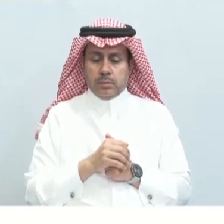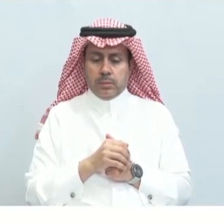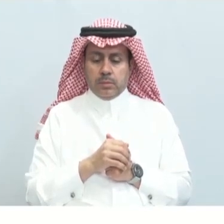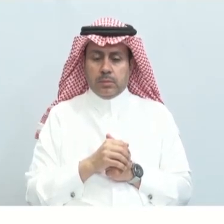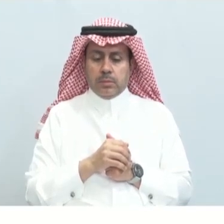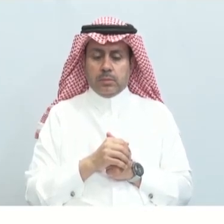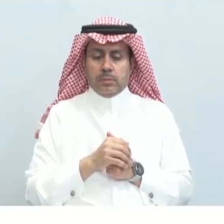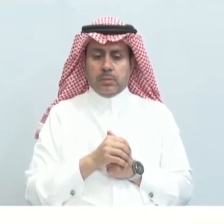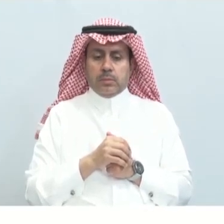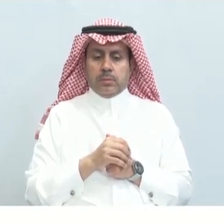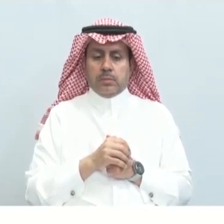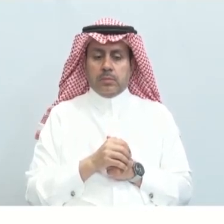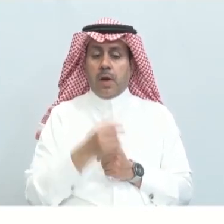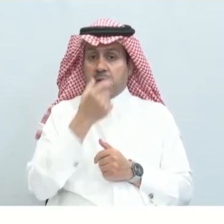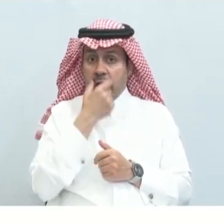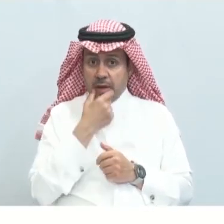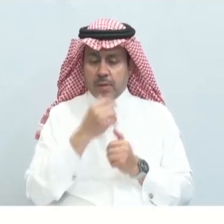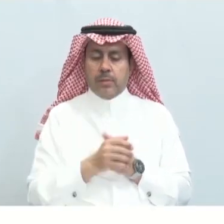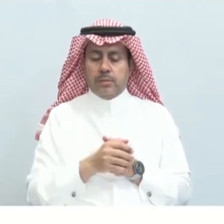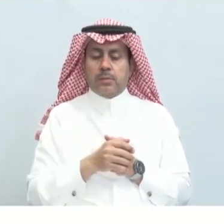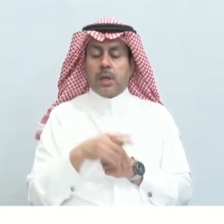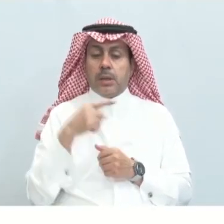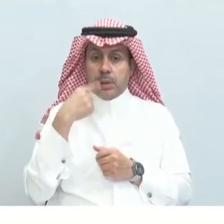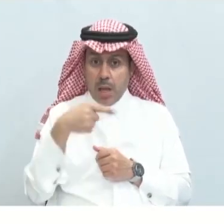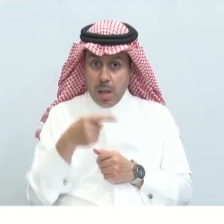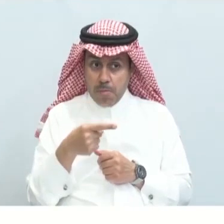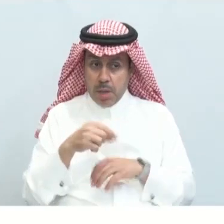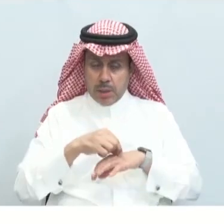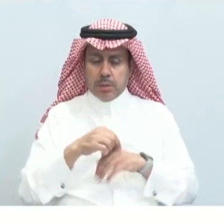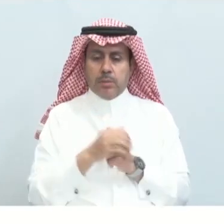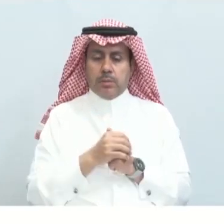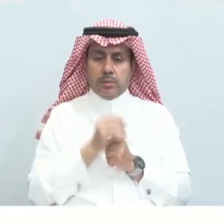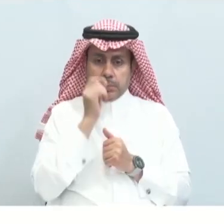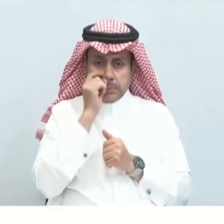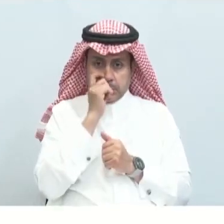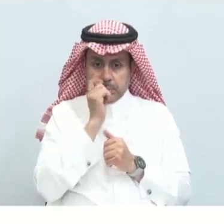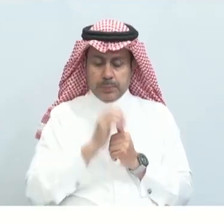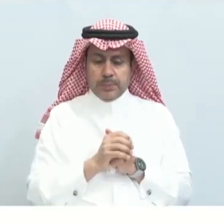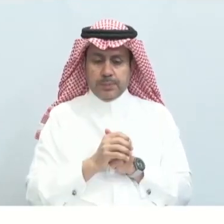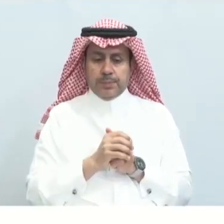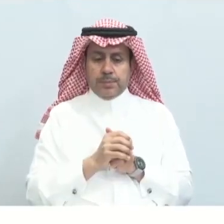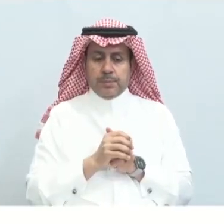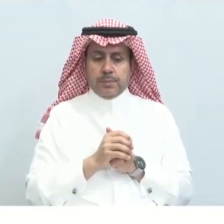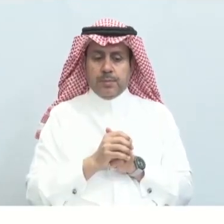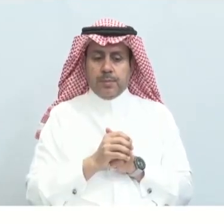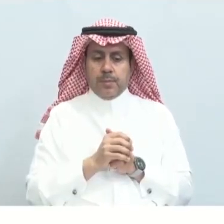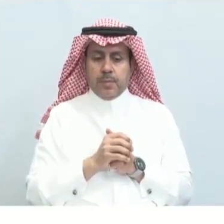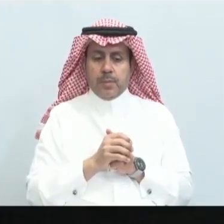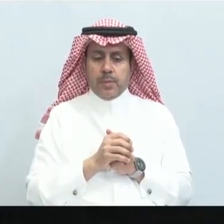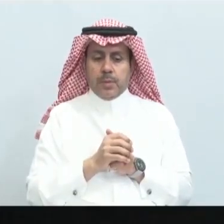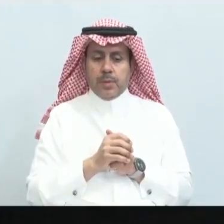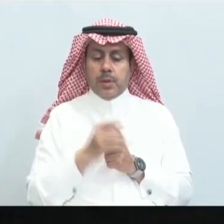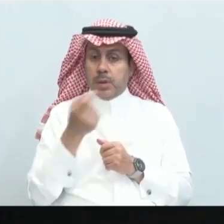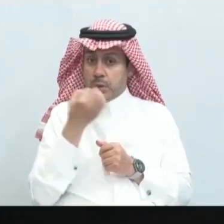ايضا في الحديث عندما اتحدث مع الناس عندما اتحدث مع من بجانبي قلنا باننا